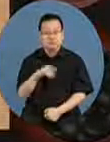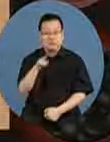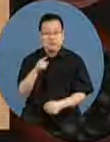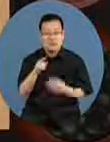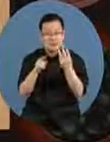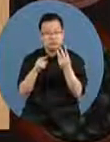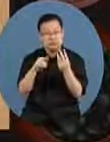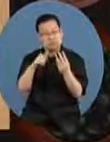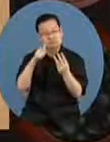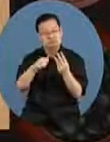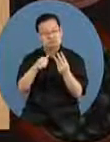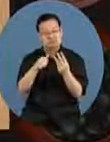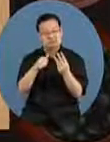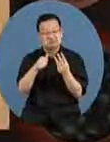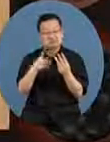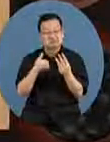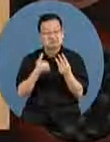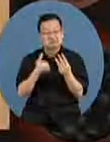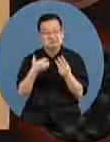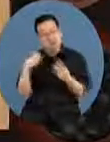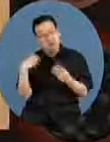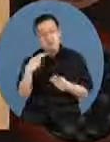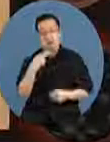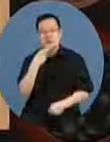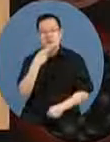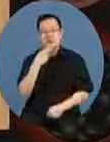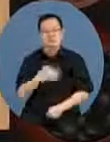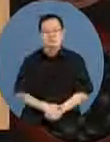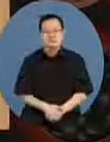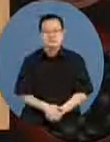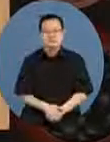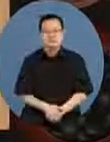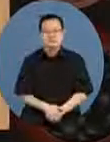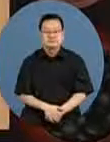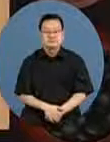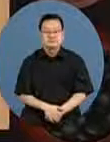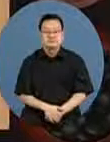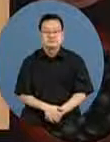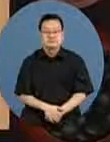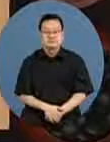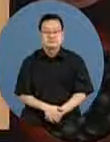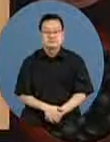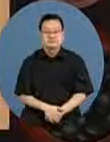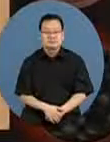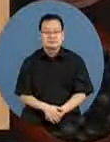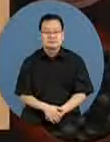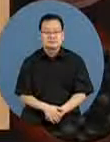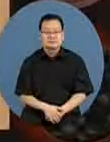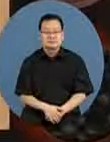해도 그렇게 크게 부담이 있는 건 아닙니다. 이제 끊을 겁니다. 네. 여기서 재밌는 수는